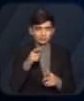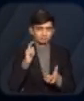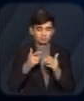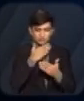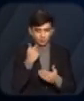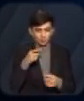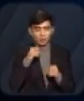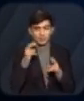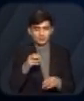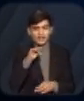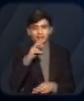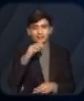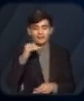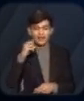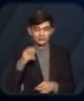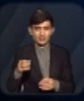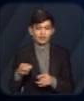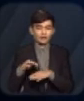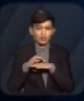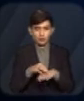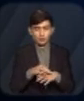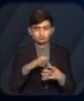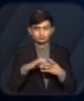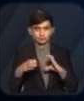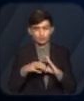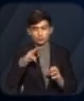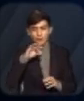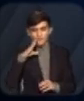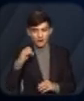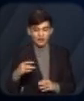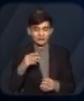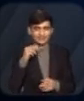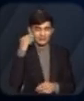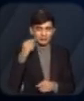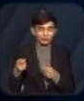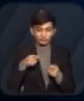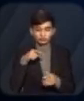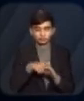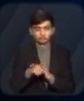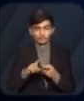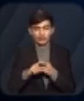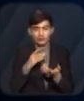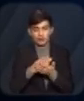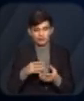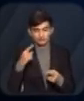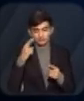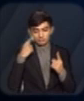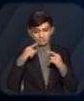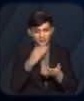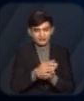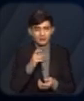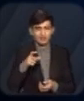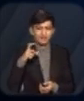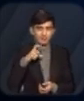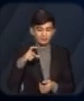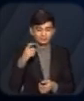что опасная инфекция может приехать в посылке с заказными товарами из Китая. Как и то, что ежедневное употребление алкоголя